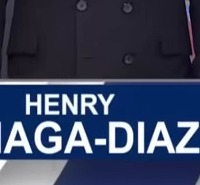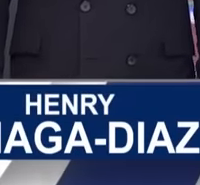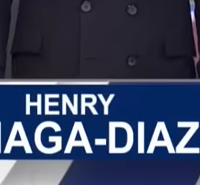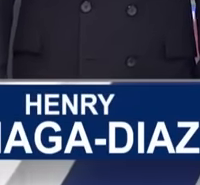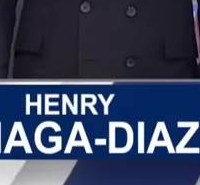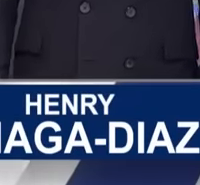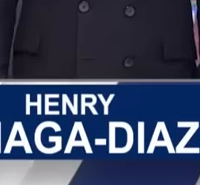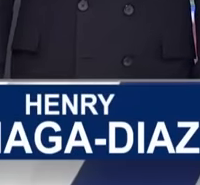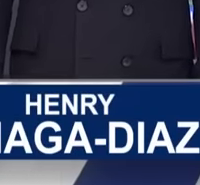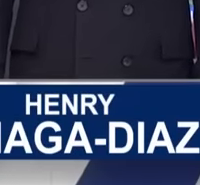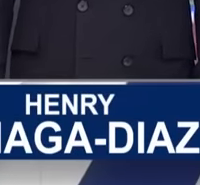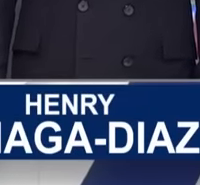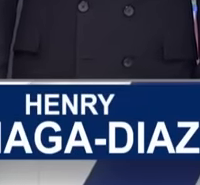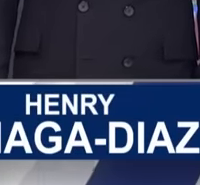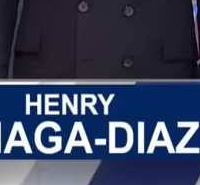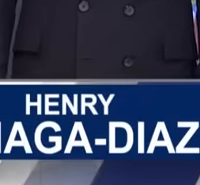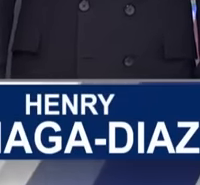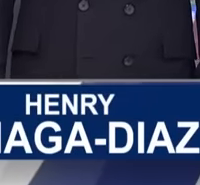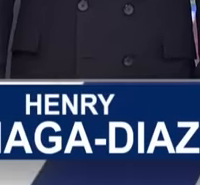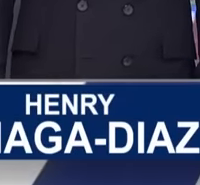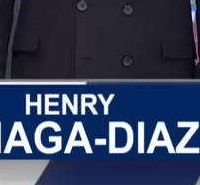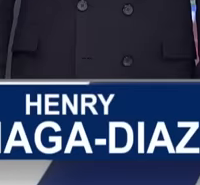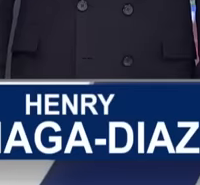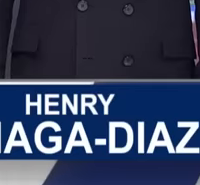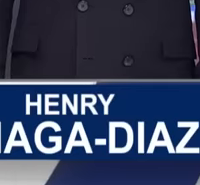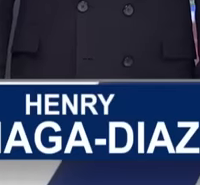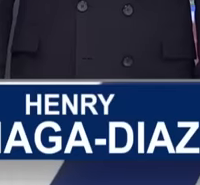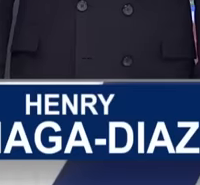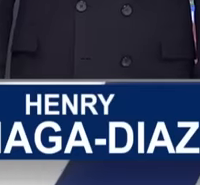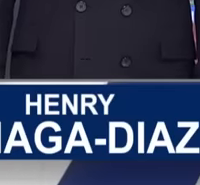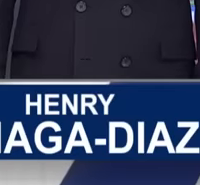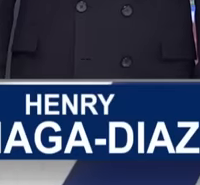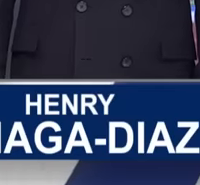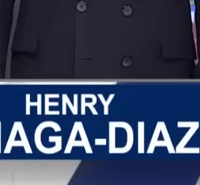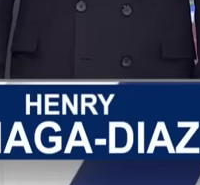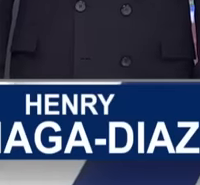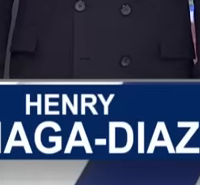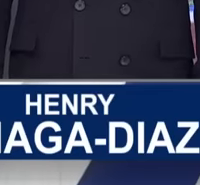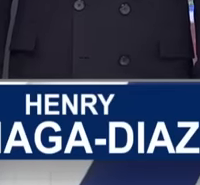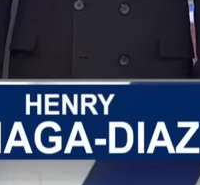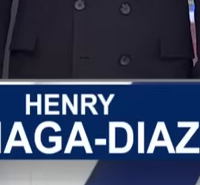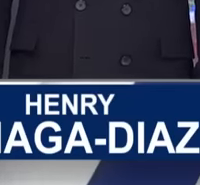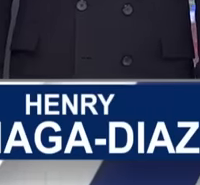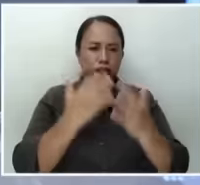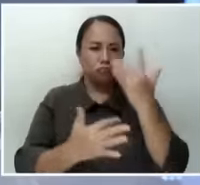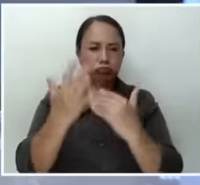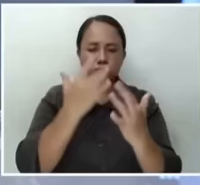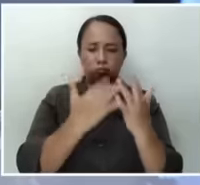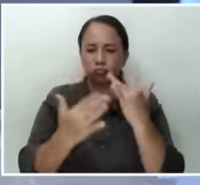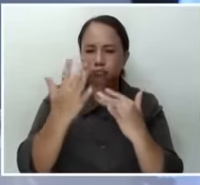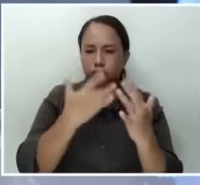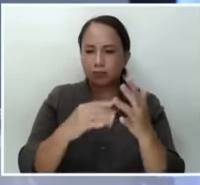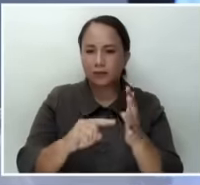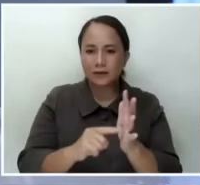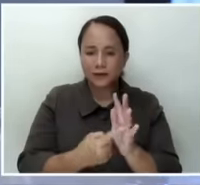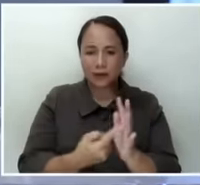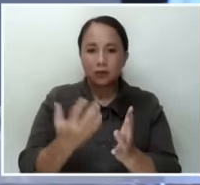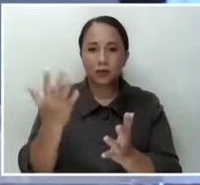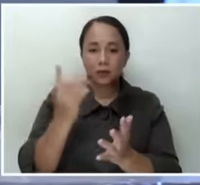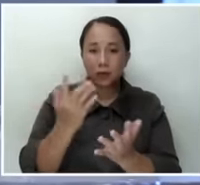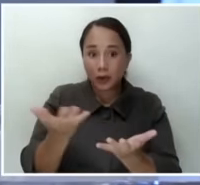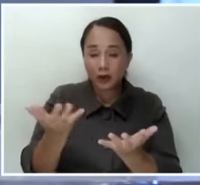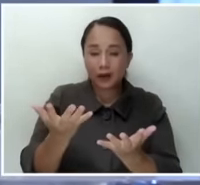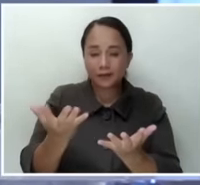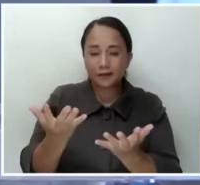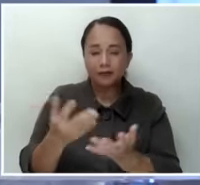Magandang gabi, bayan. Simulan natin ang balitaan sa sunog kung saan sumiklab ang isang sunog sa bahagi